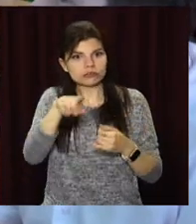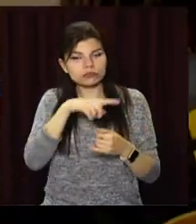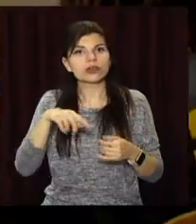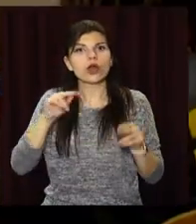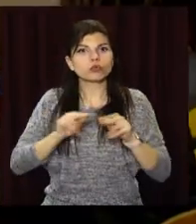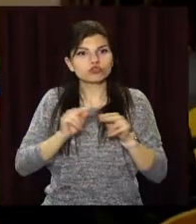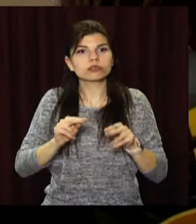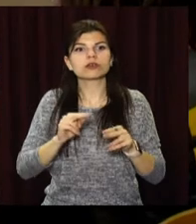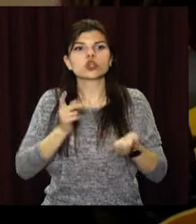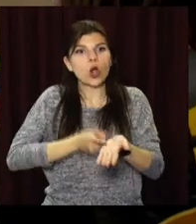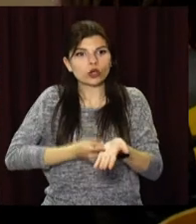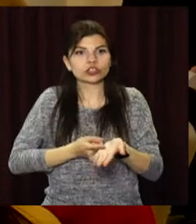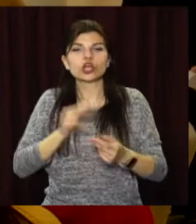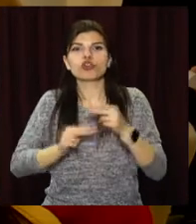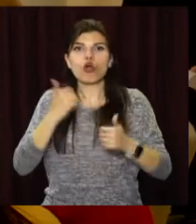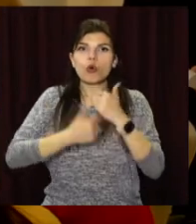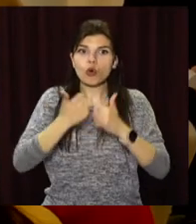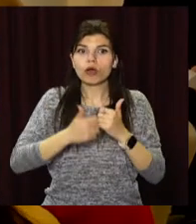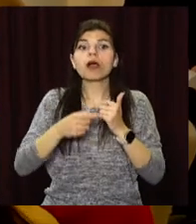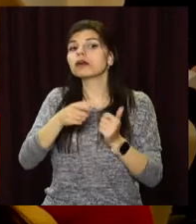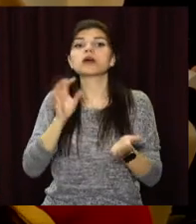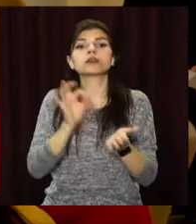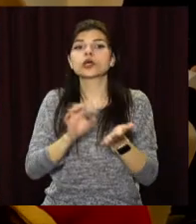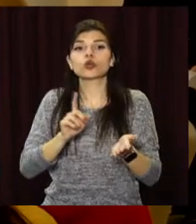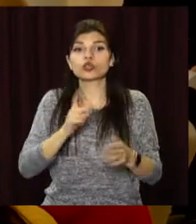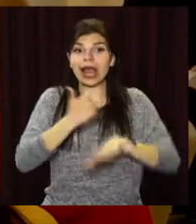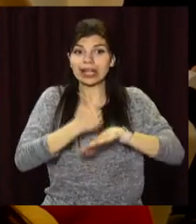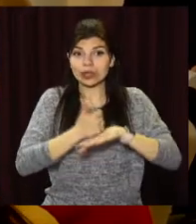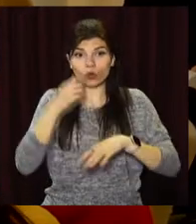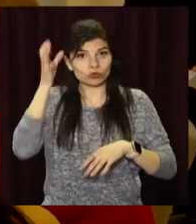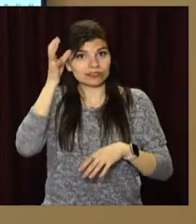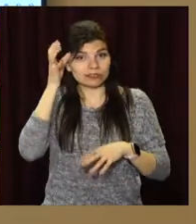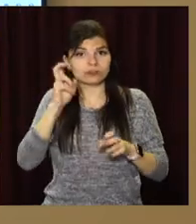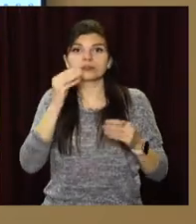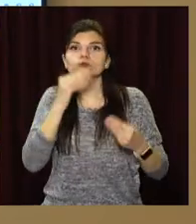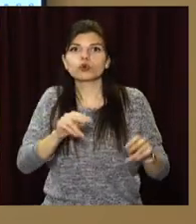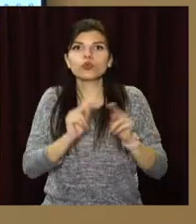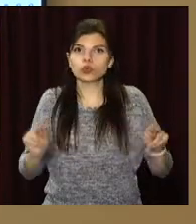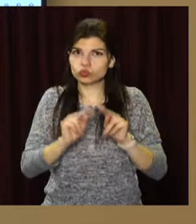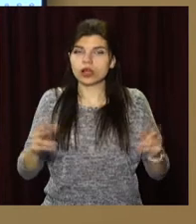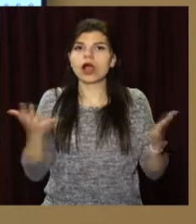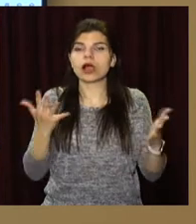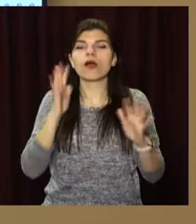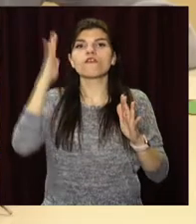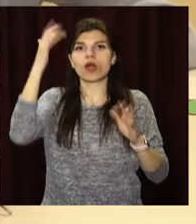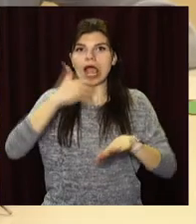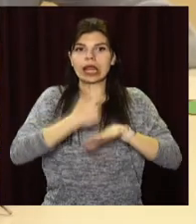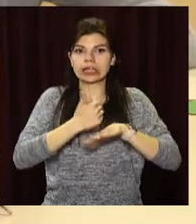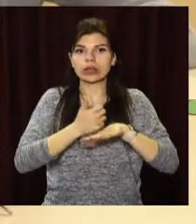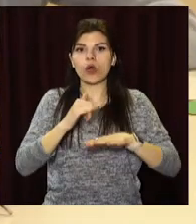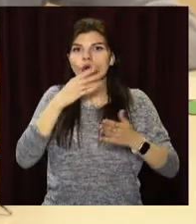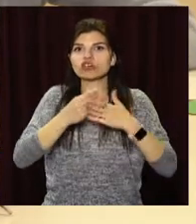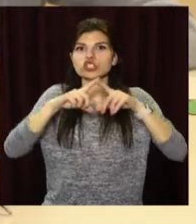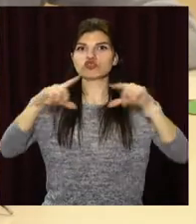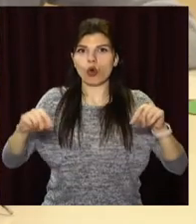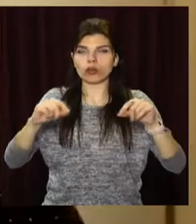спроможність займати посаду через конкурс. Мета проєкту «Лідери освітніх змін» – виявити кращих освітян, які згодом стануть лідерами у своїх